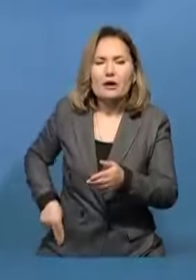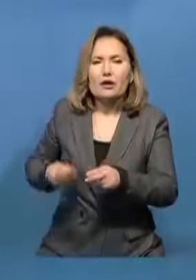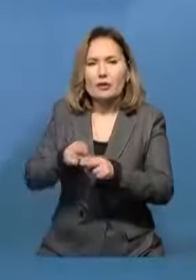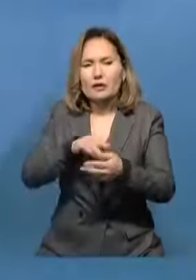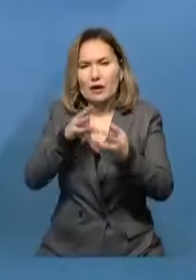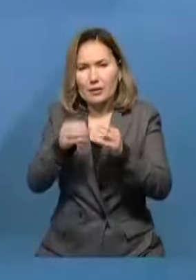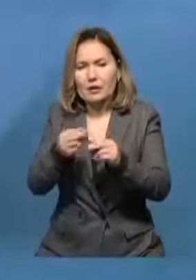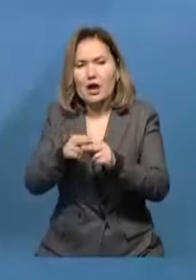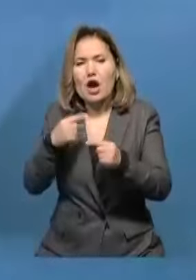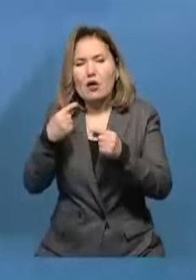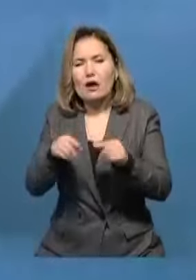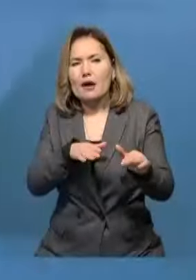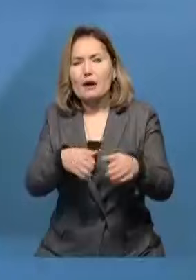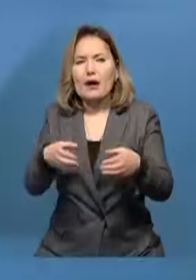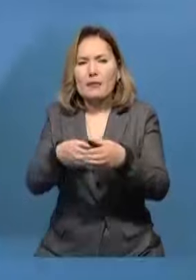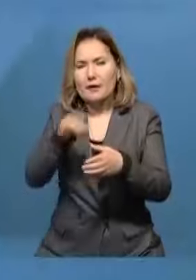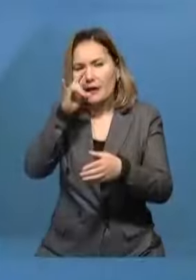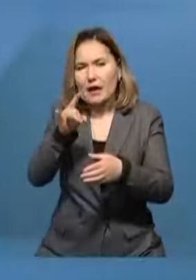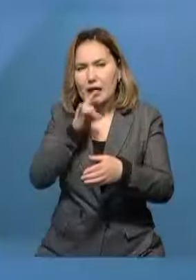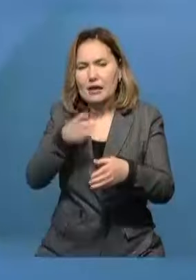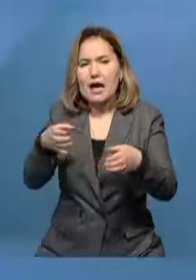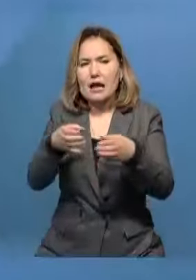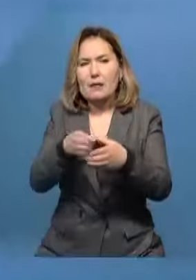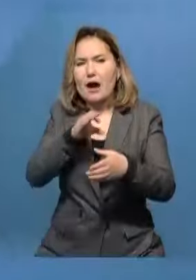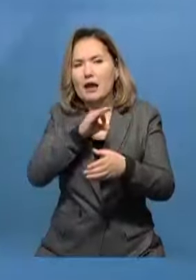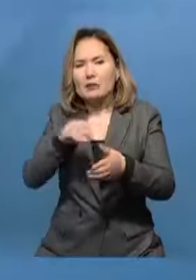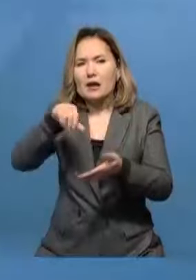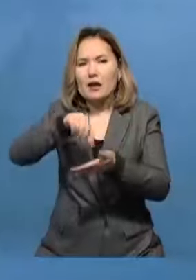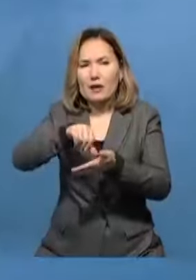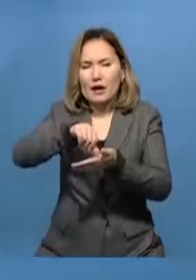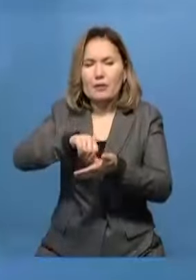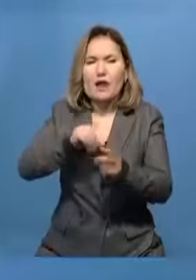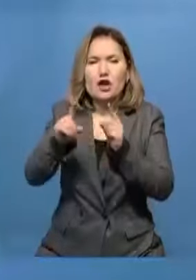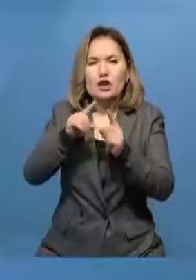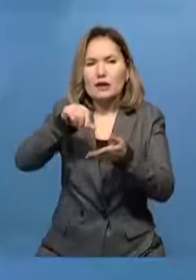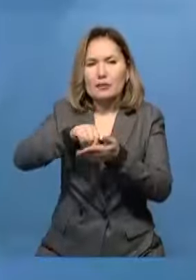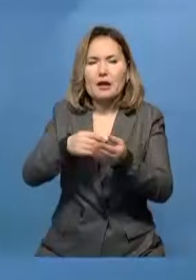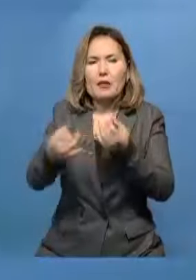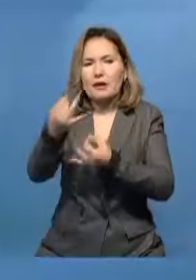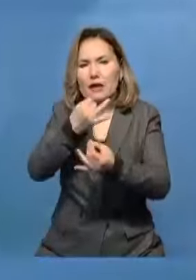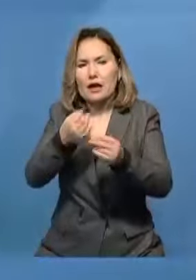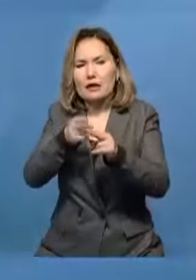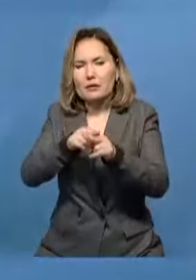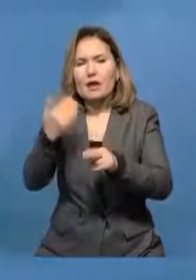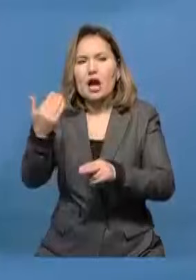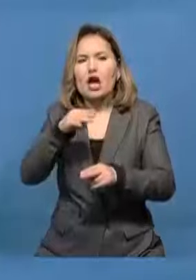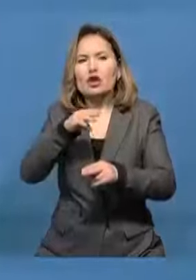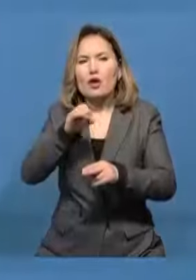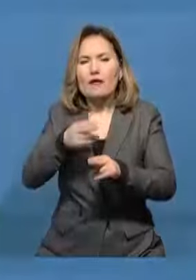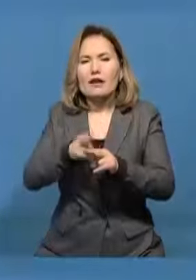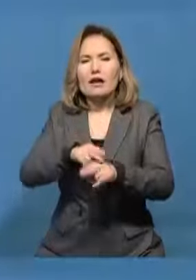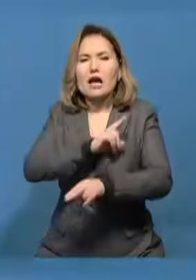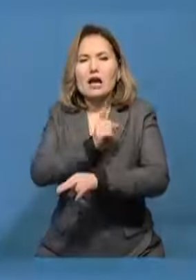Шон Чао және өзге де іскер азаматтар мен Қазақстан делегациясының ресми өкілдері қатысты. Әңгімелесу барысында Қасым-Жомарт